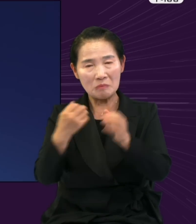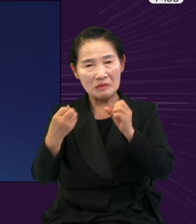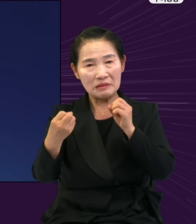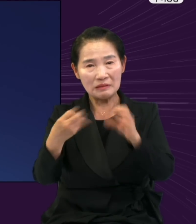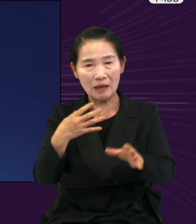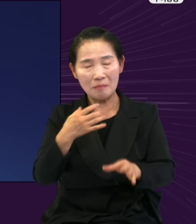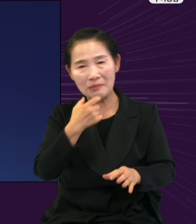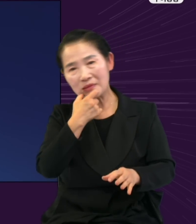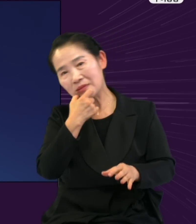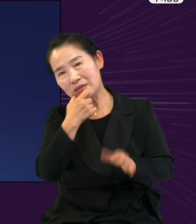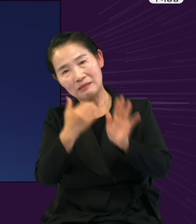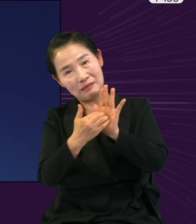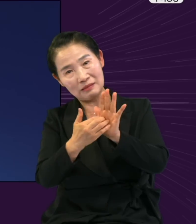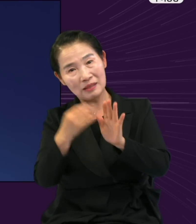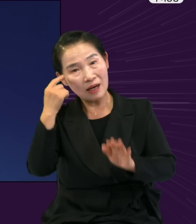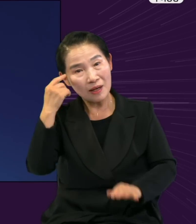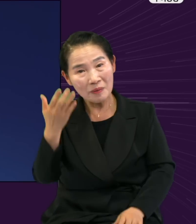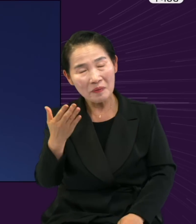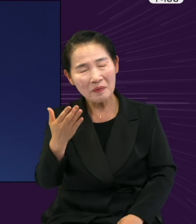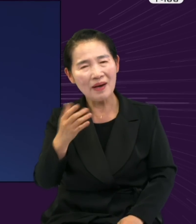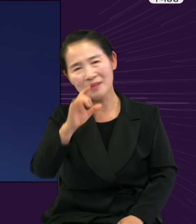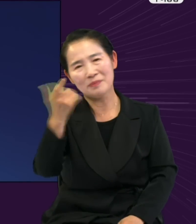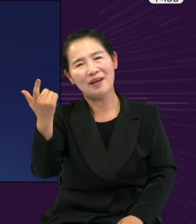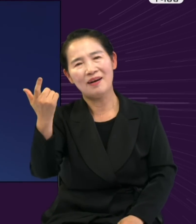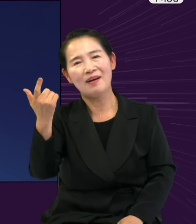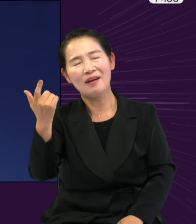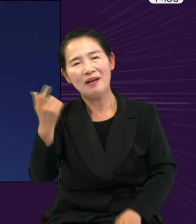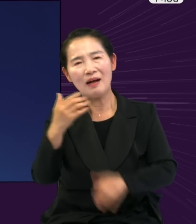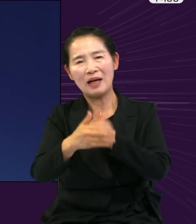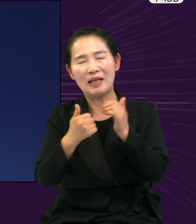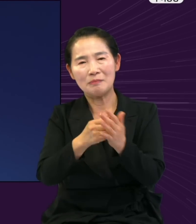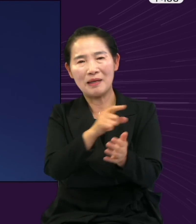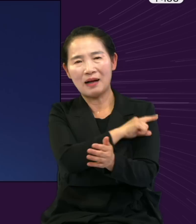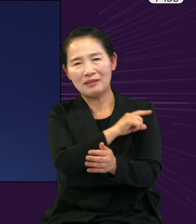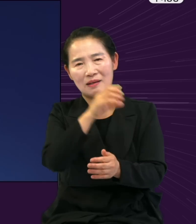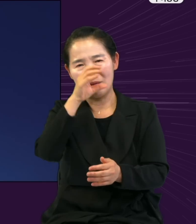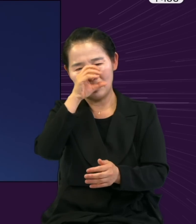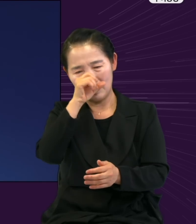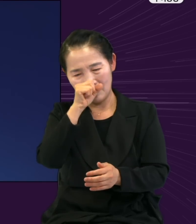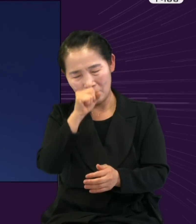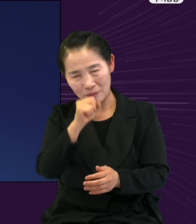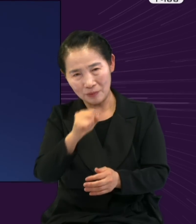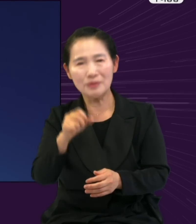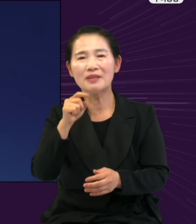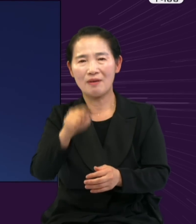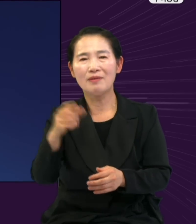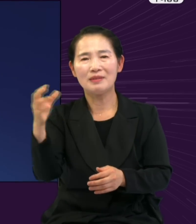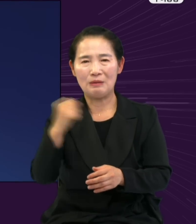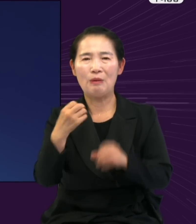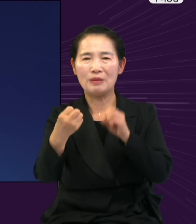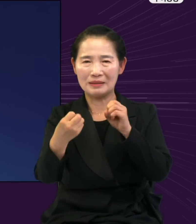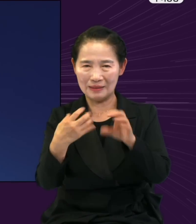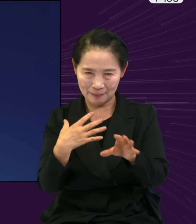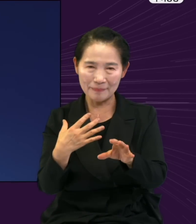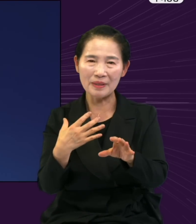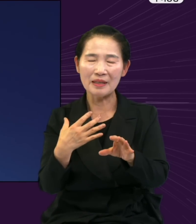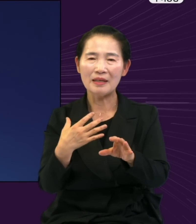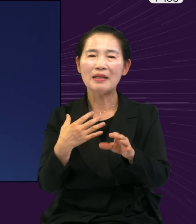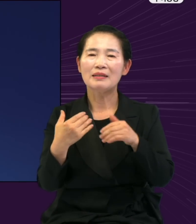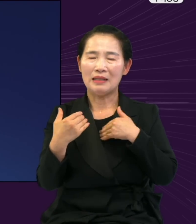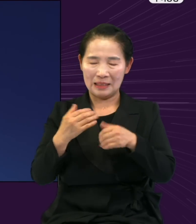하나님께서는 가장 좋으신 것으로 응답하신 것입니다. 나를 사랑하시는 나의